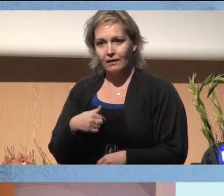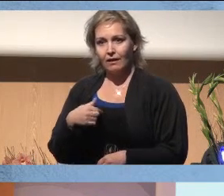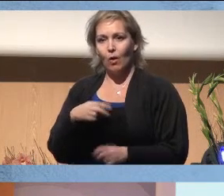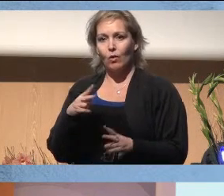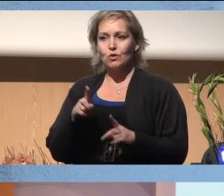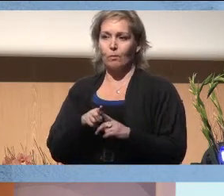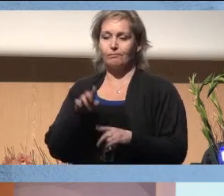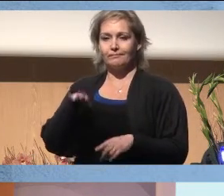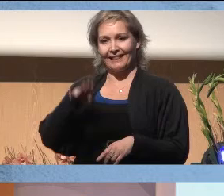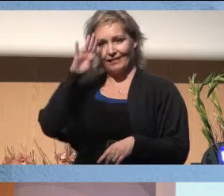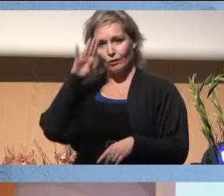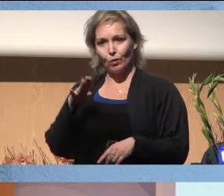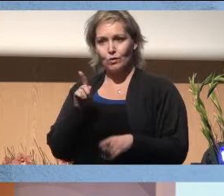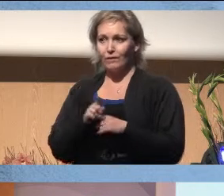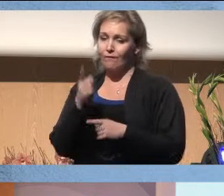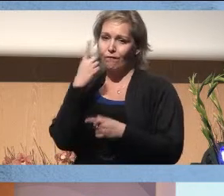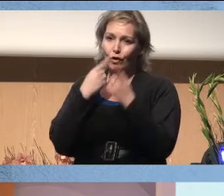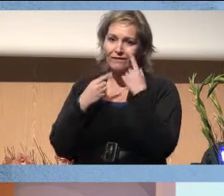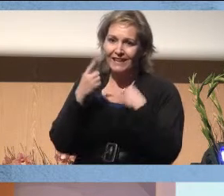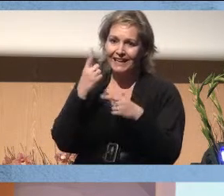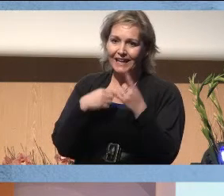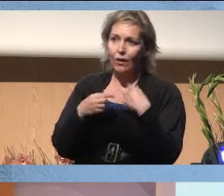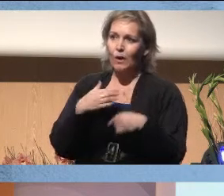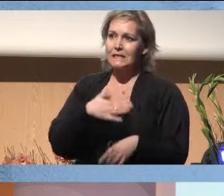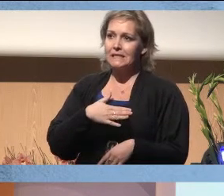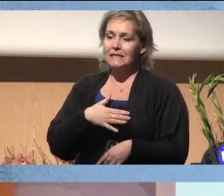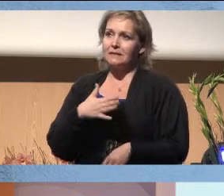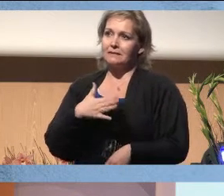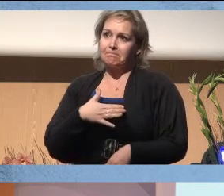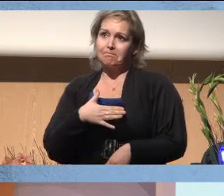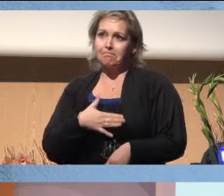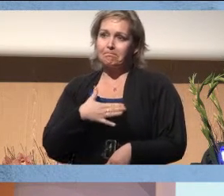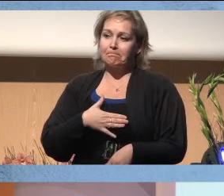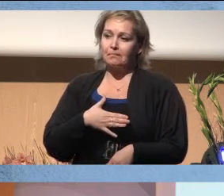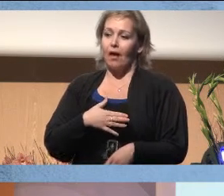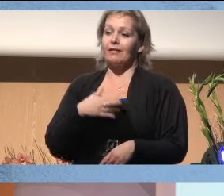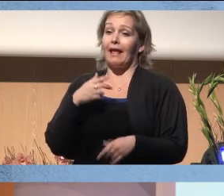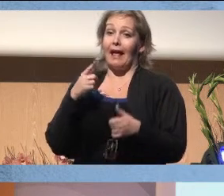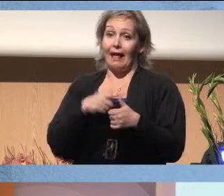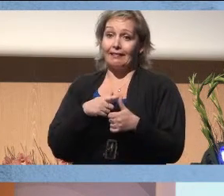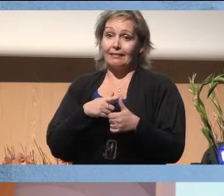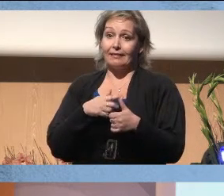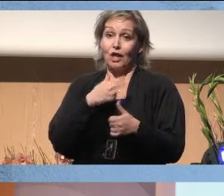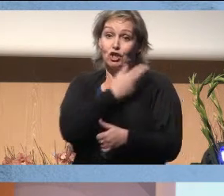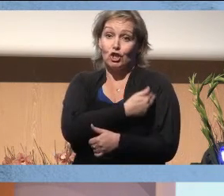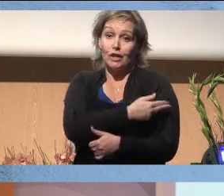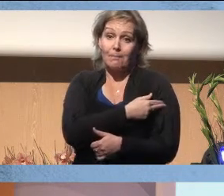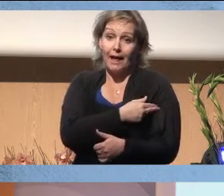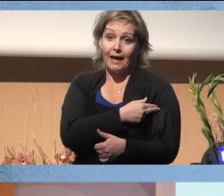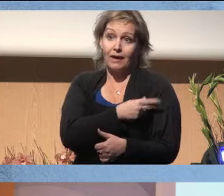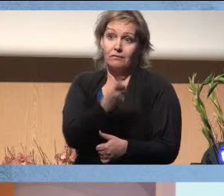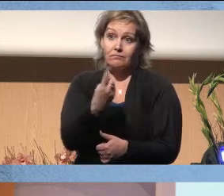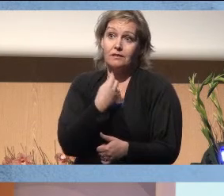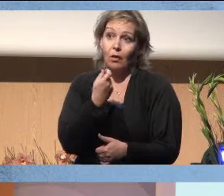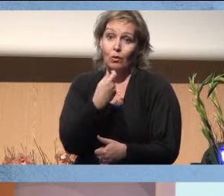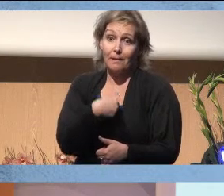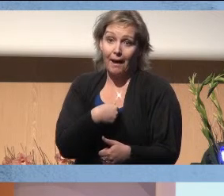gutt, fortvilet, og så frem til at enten sykepleieren kom og sa noe til